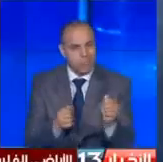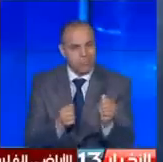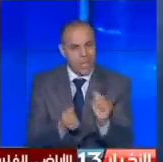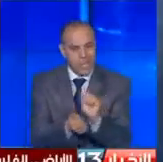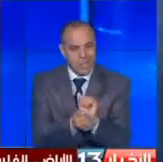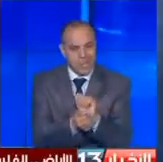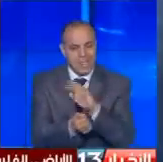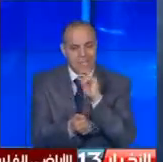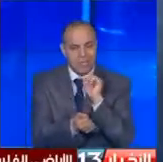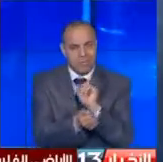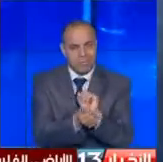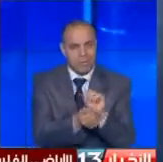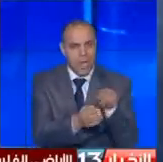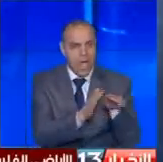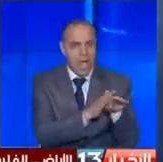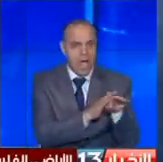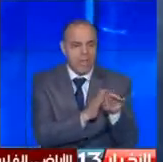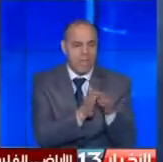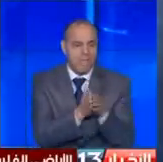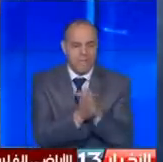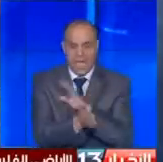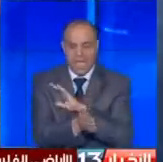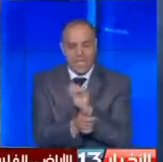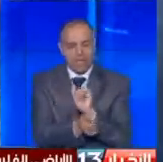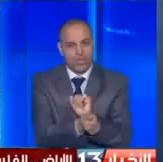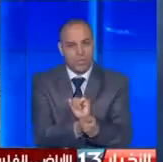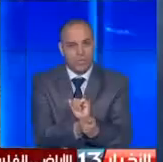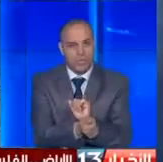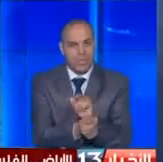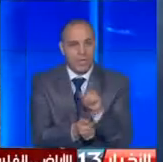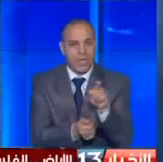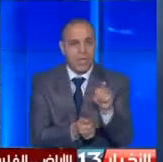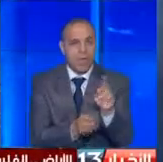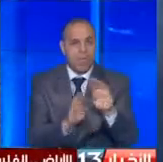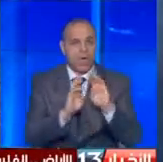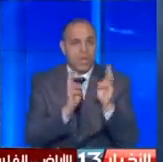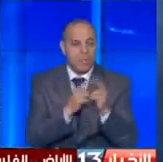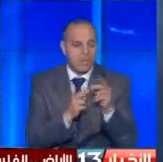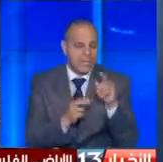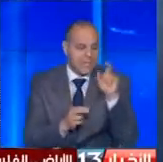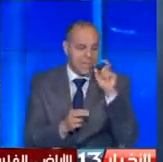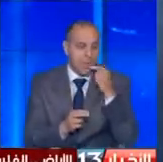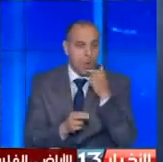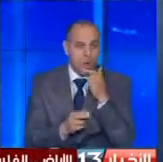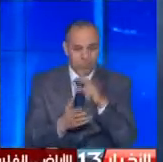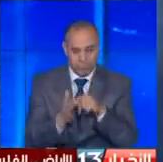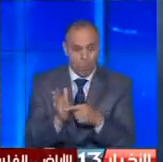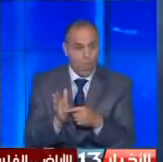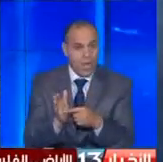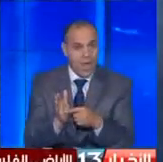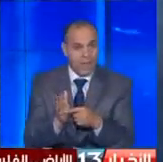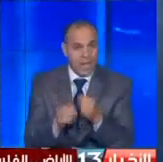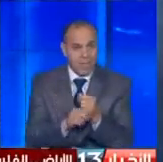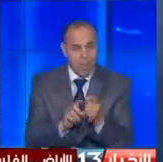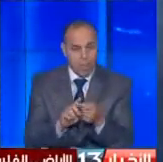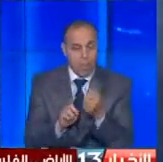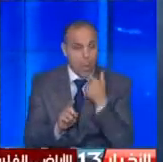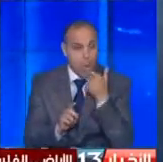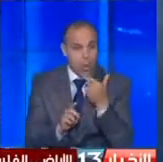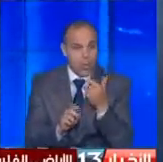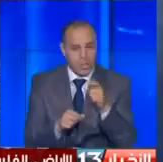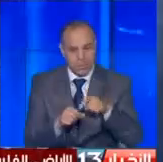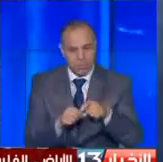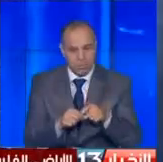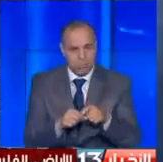أسرى إسرائيليين محتجزين في قطاع غزة. منظمة التعاون الإسلامي وصفت هذا الاتفاق بالإنجاز المهم الذي سيسهم